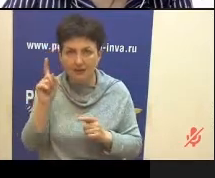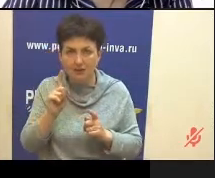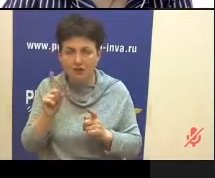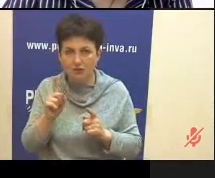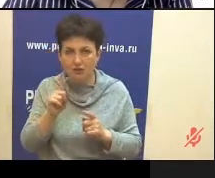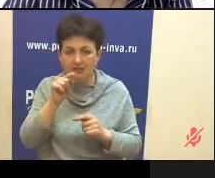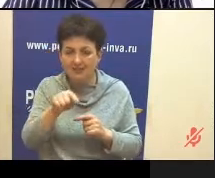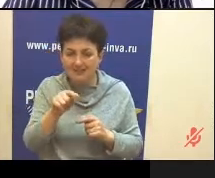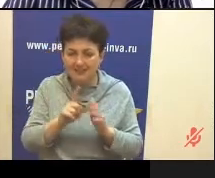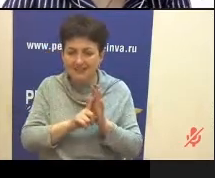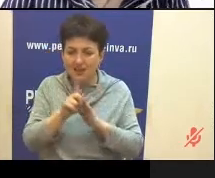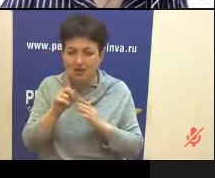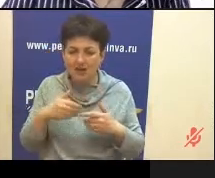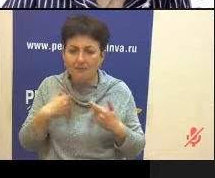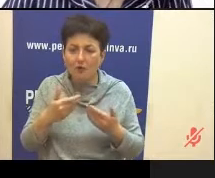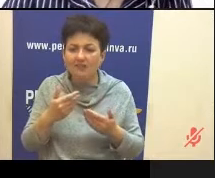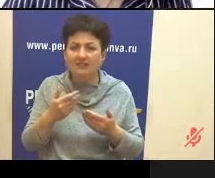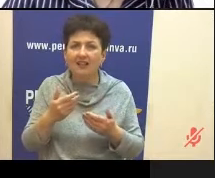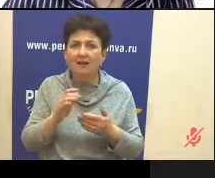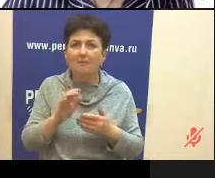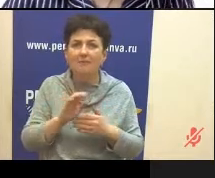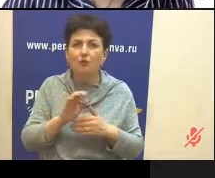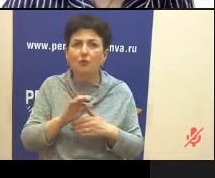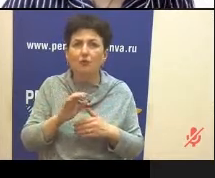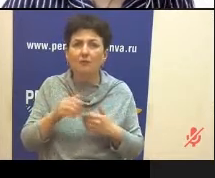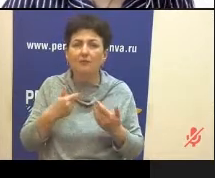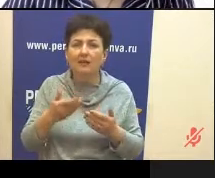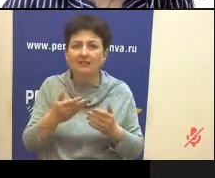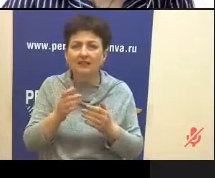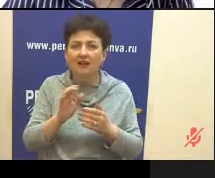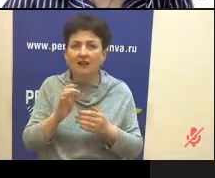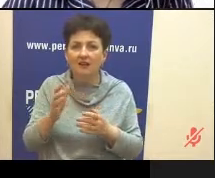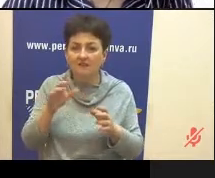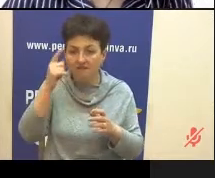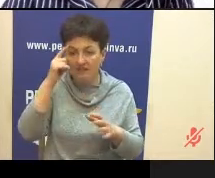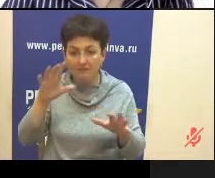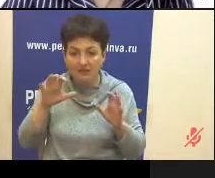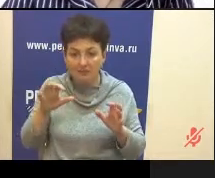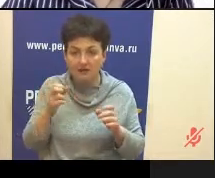начинаем понимать, что те изначальные посылы, которые мы отправляли, они